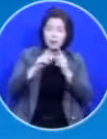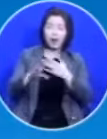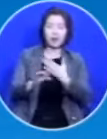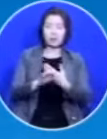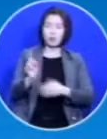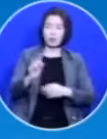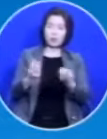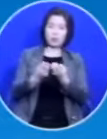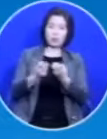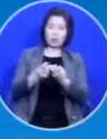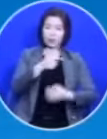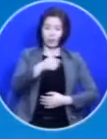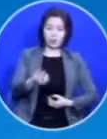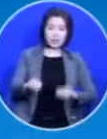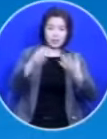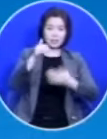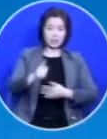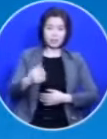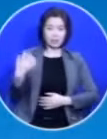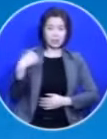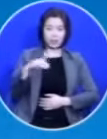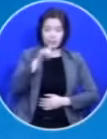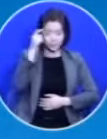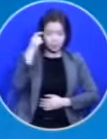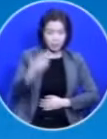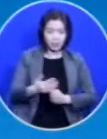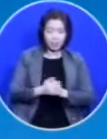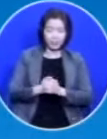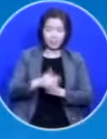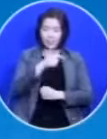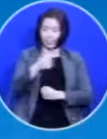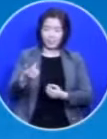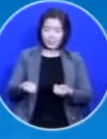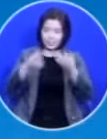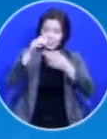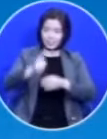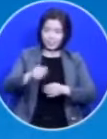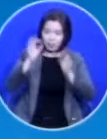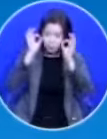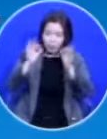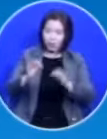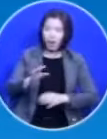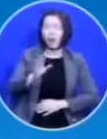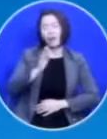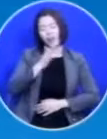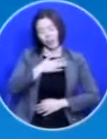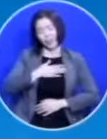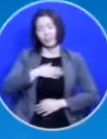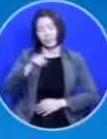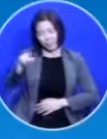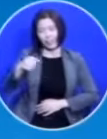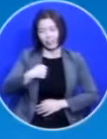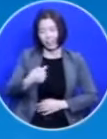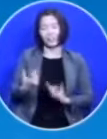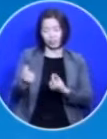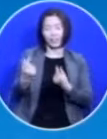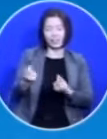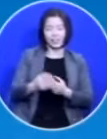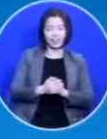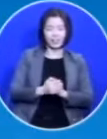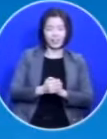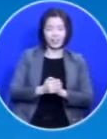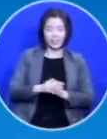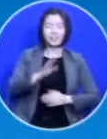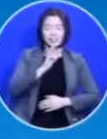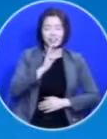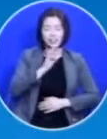어떻게 대제사장 노릇을 합니까 대제사장이 보니까 아휴 당신이나 나나 똑같은